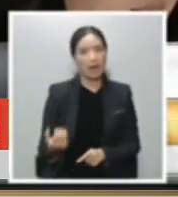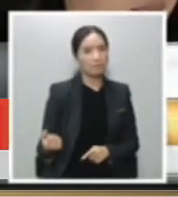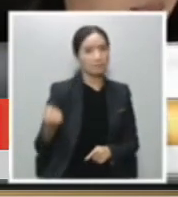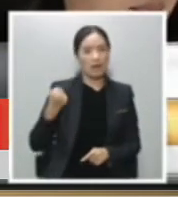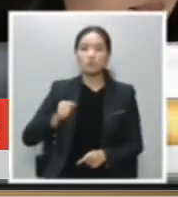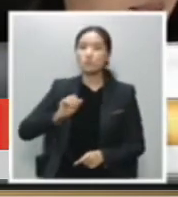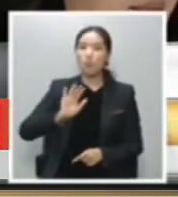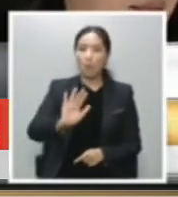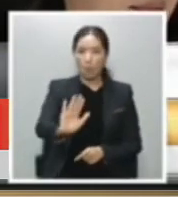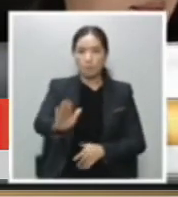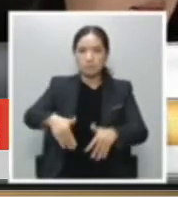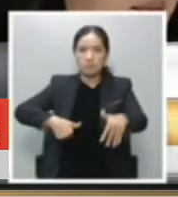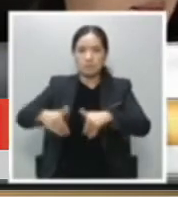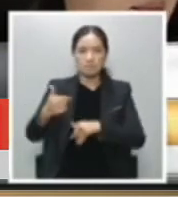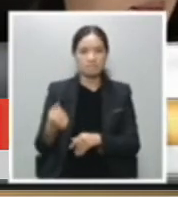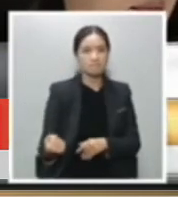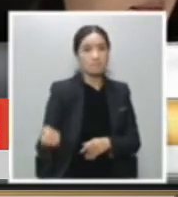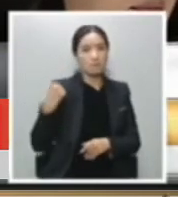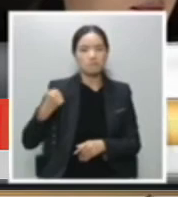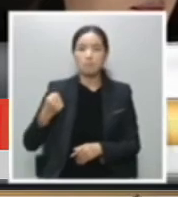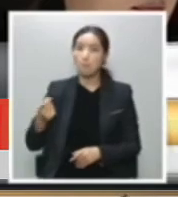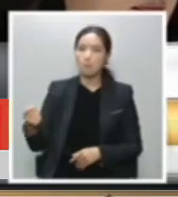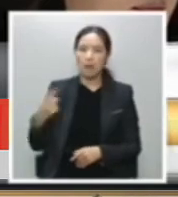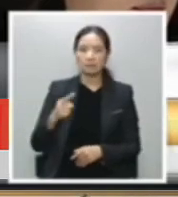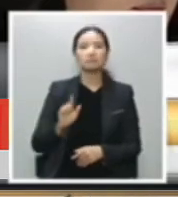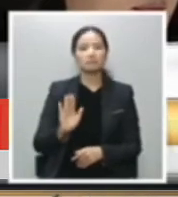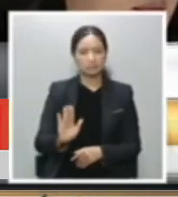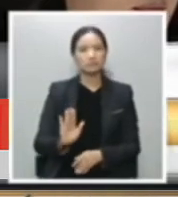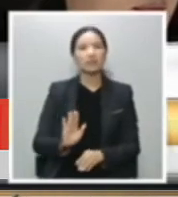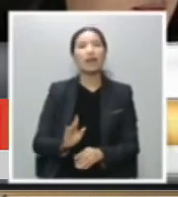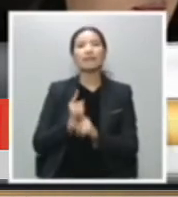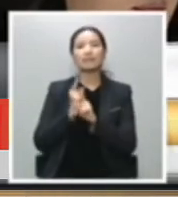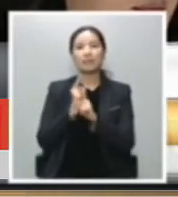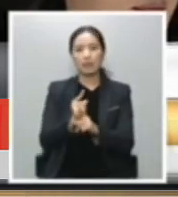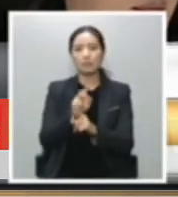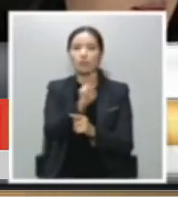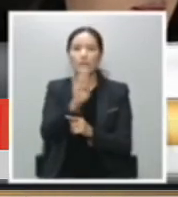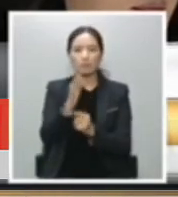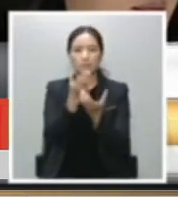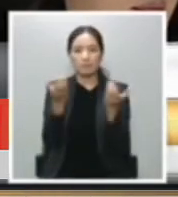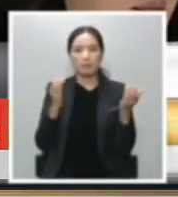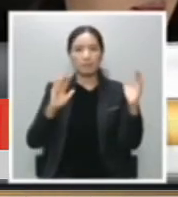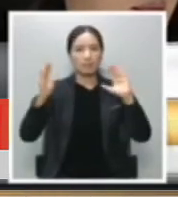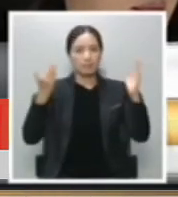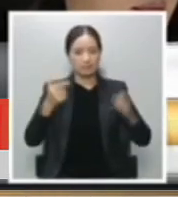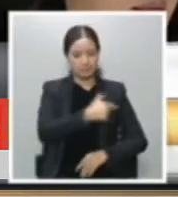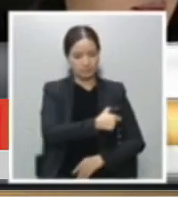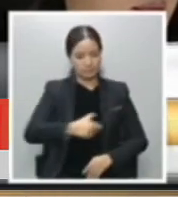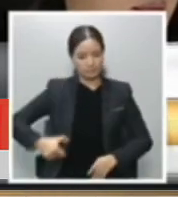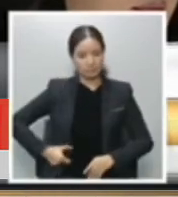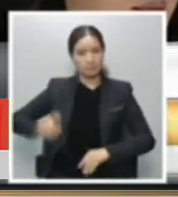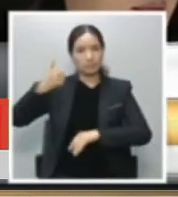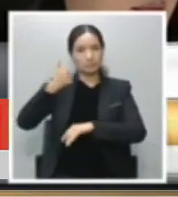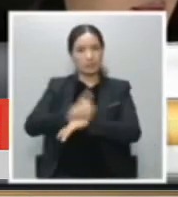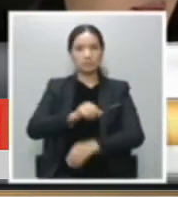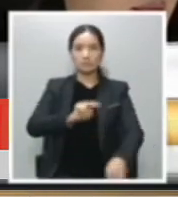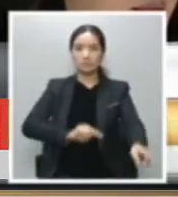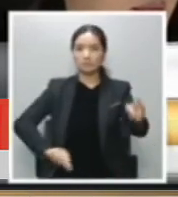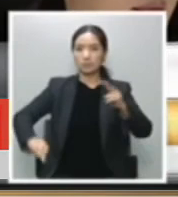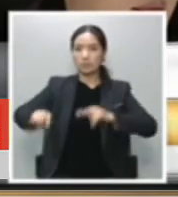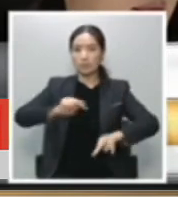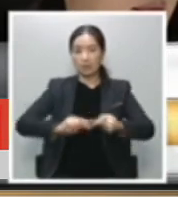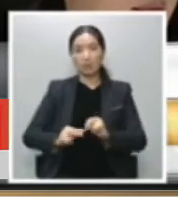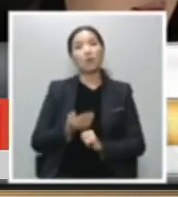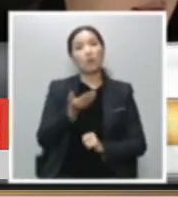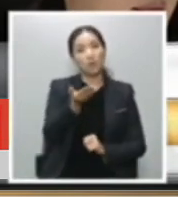ชนเป็นใหญ่ในแผ่นดินตามครรลองของประชาธิปไตยอันมีพระมหากษัตริย์เป็นประมุขอยากให้ส